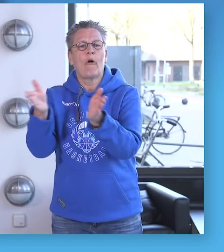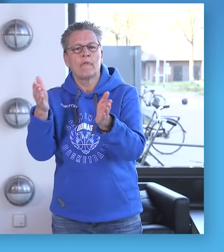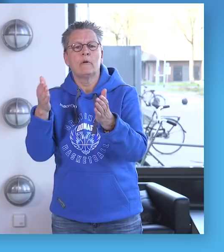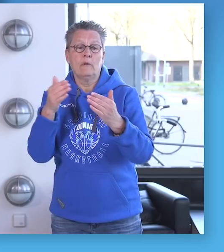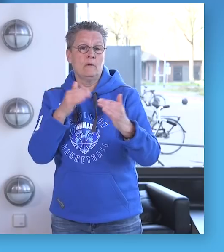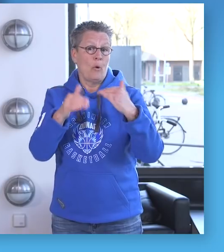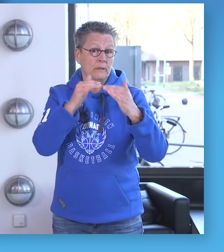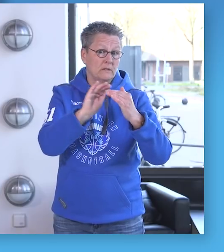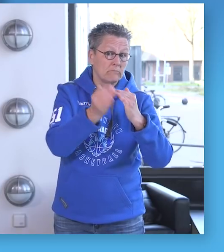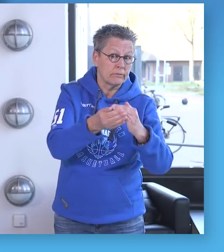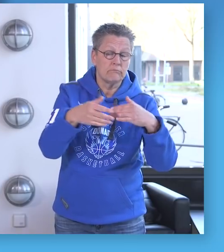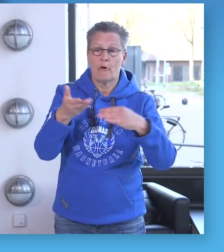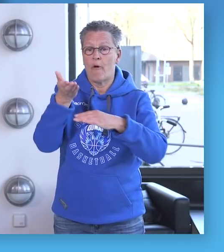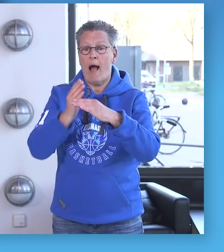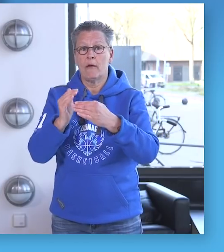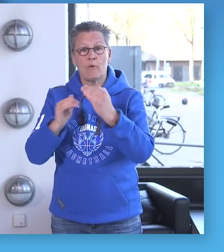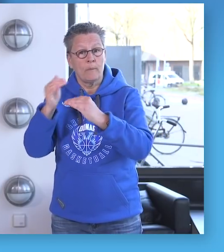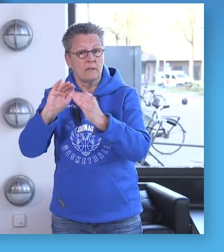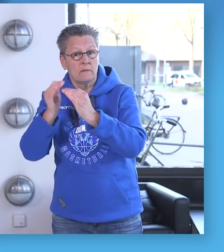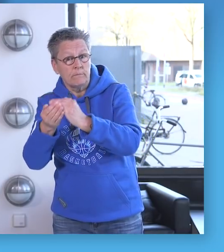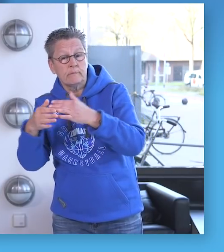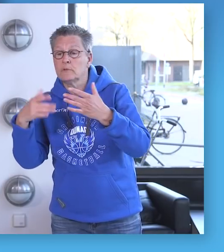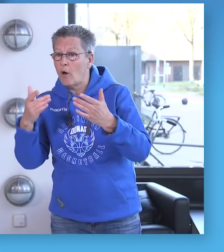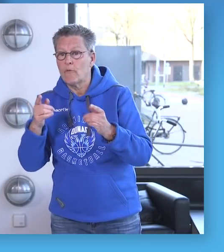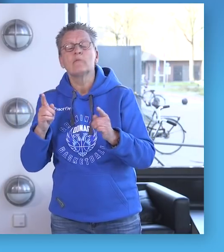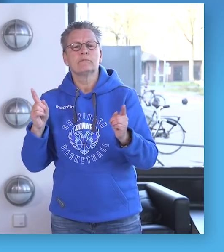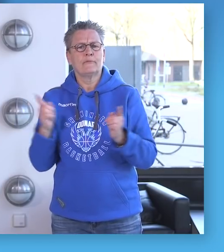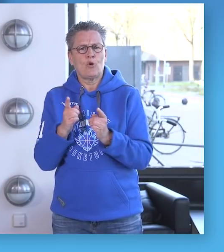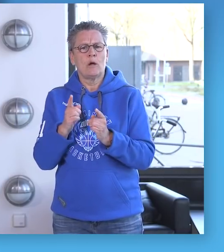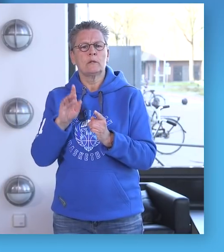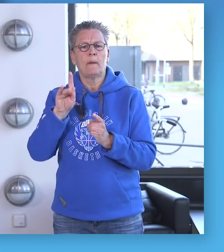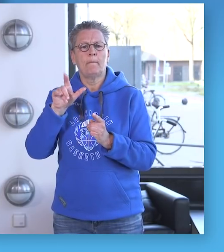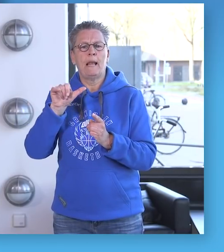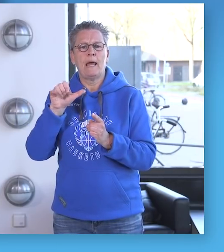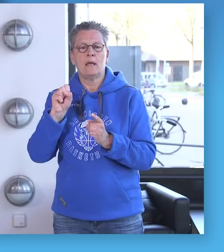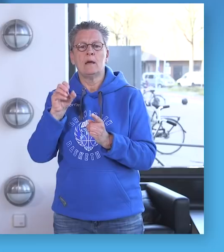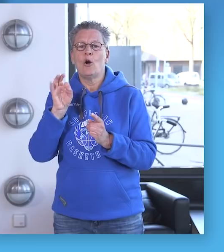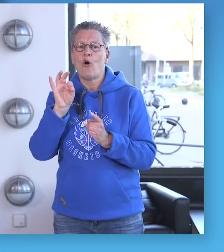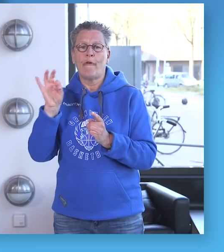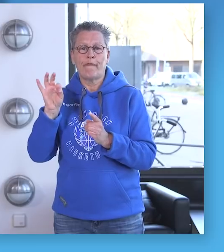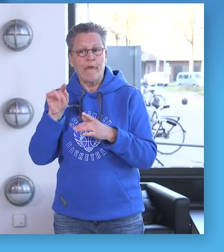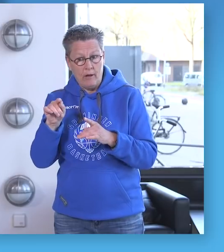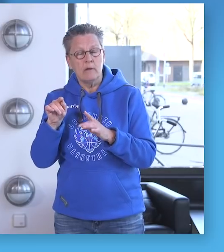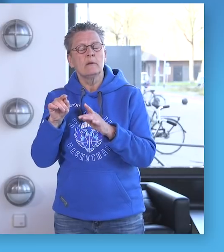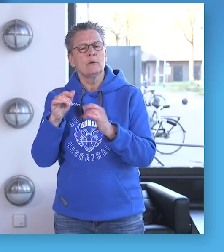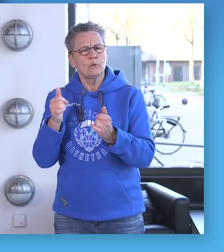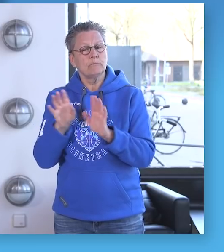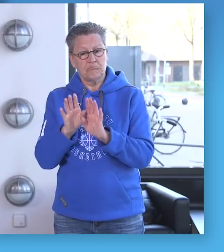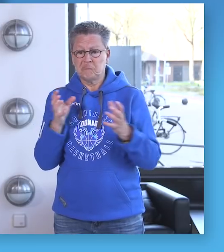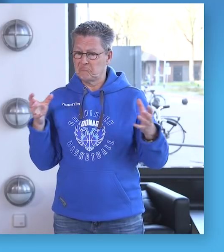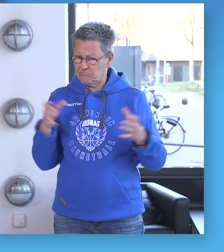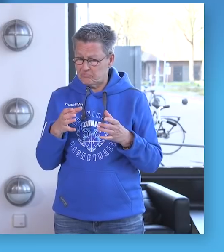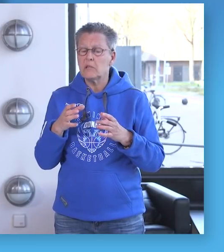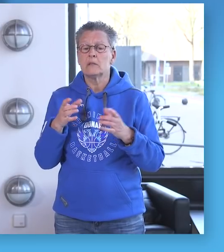competitie afmaken of halve competitie afmaken, een verkorte play-offs, et cetera. Allemaal heel snel en goed in gezamenlijk